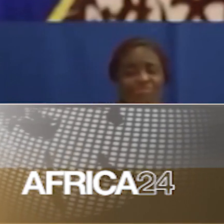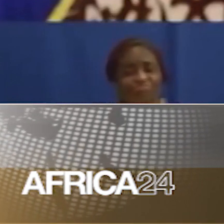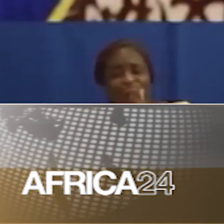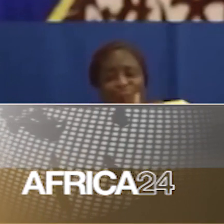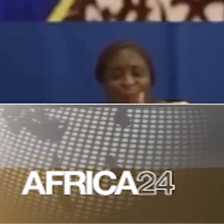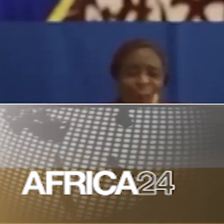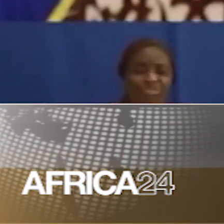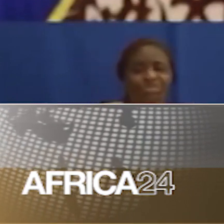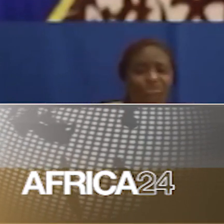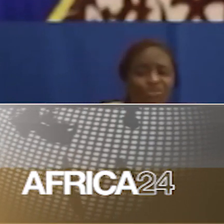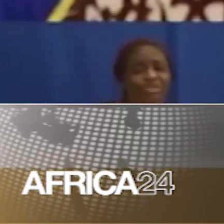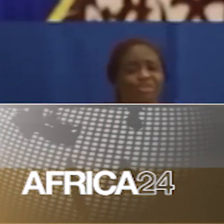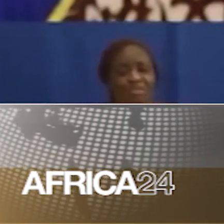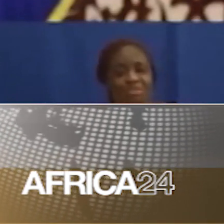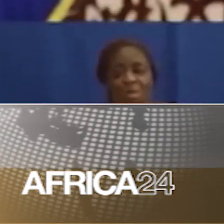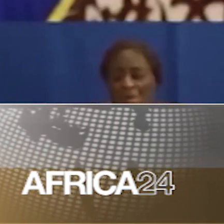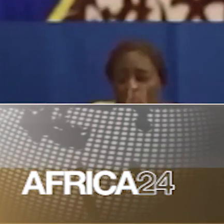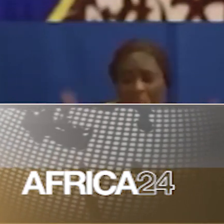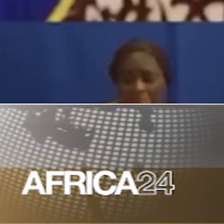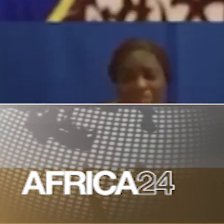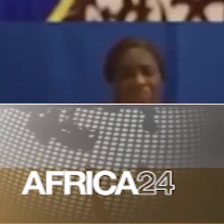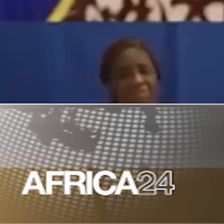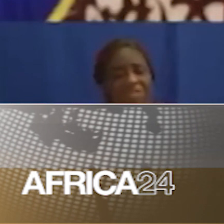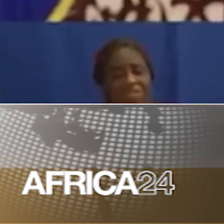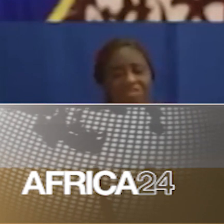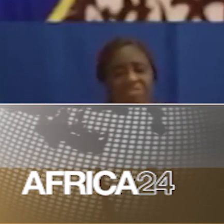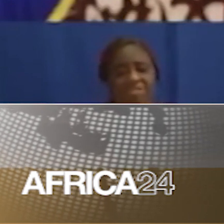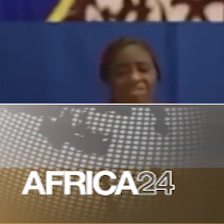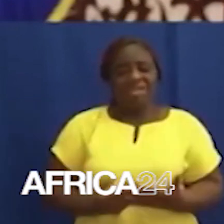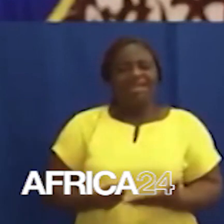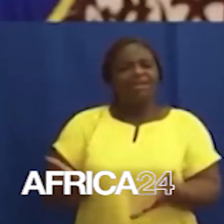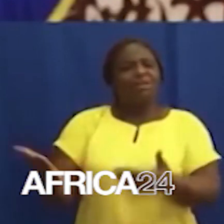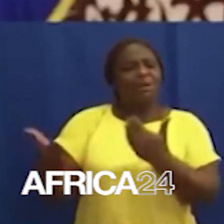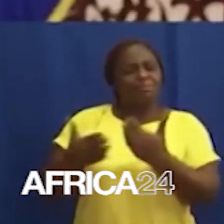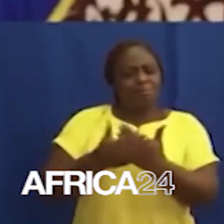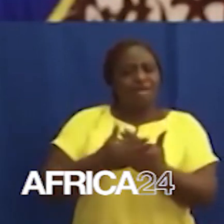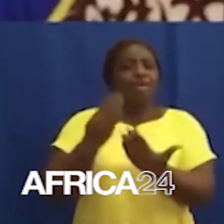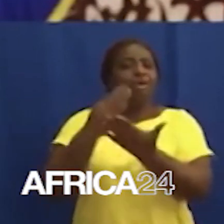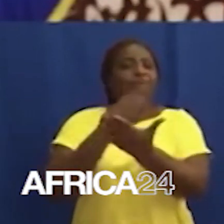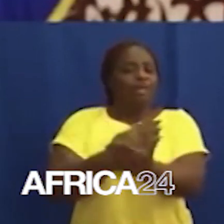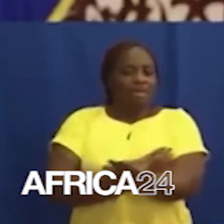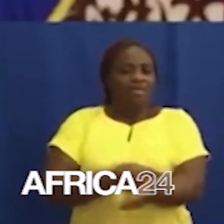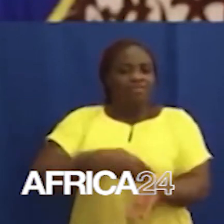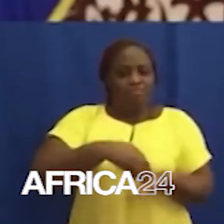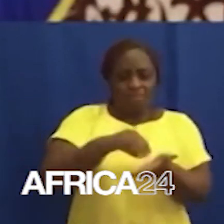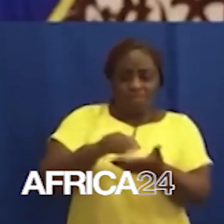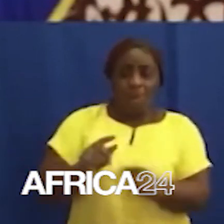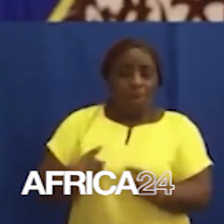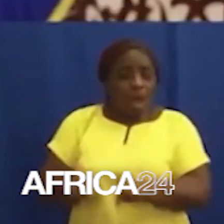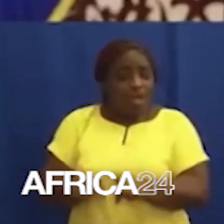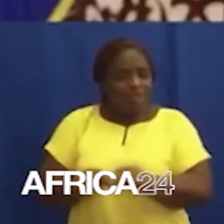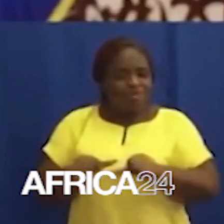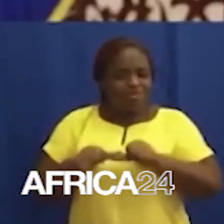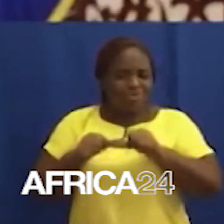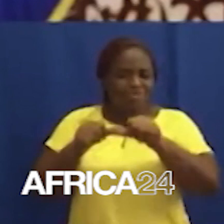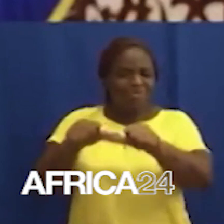in the short term. Nous nous sommes adressés au Fonds monétaire international pour assainir à court terme nos finances publiques et rétablir notre balance des